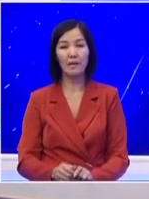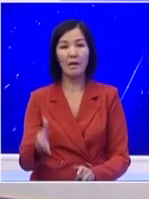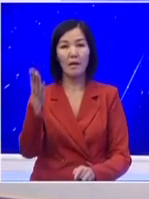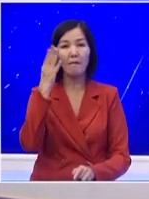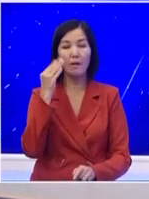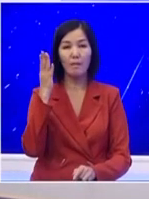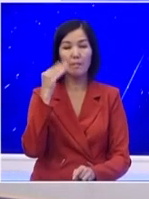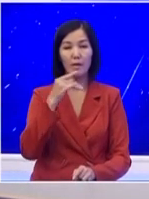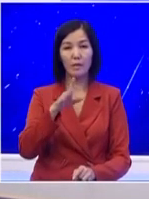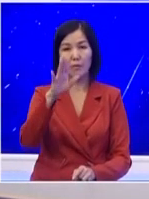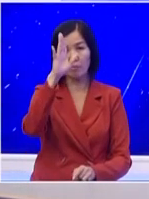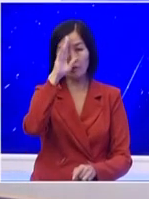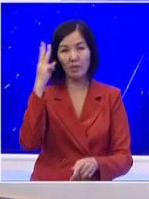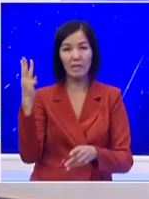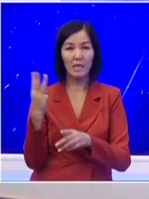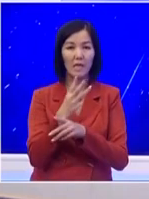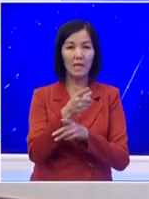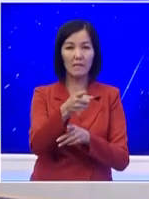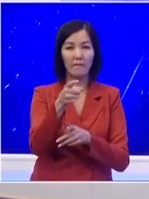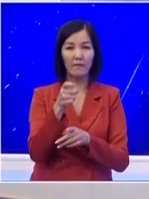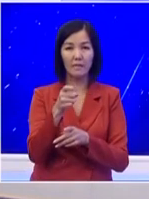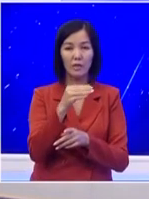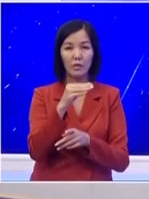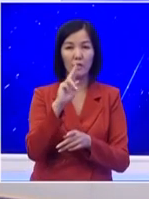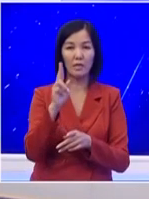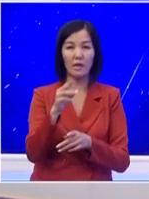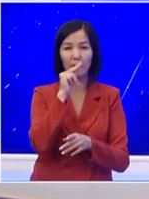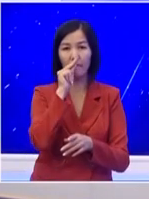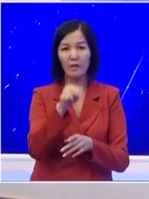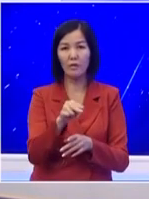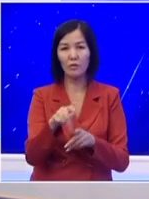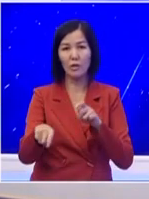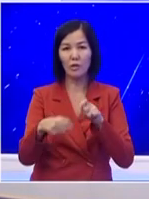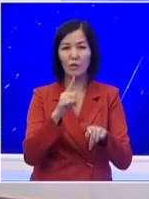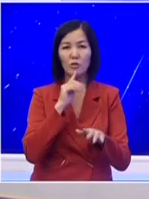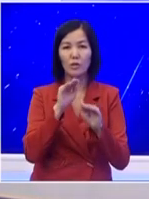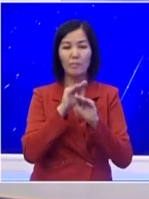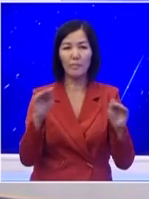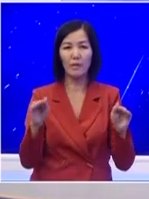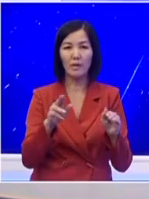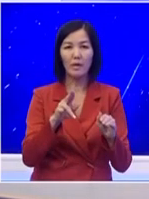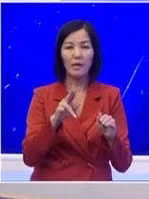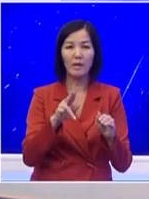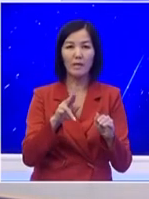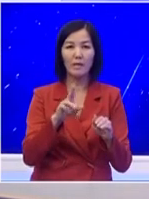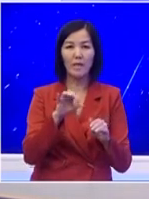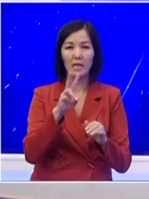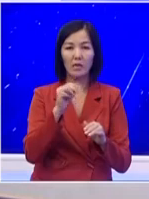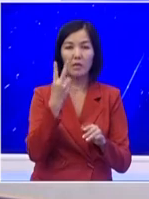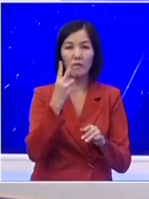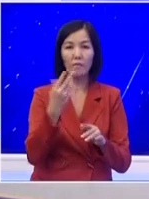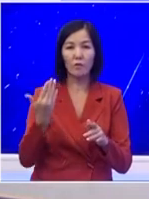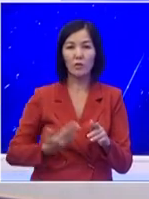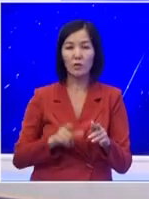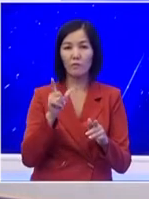В Алматы мужчина 3 раза выстрелил в жителей ЖК, обвинивших его в нарушении тишины, передает Тенгриньюс КЗ. Двое жильцов